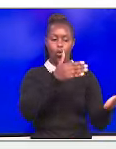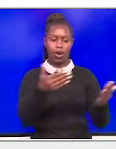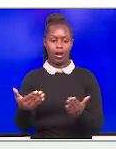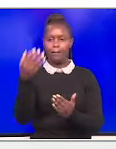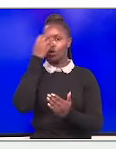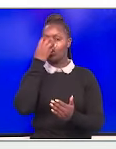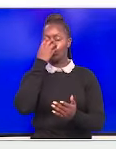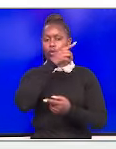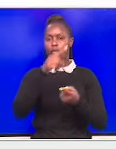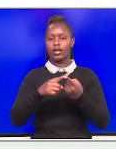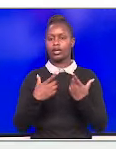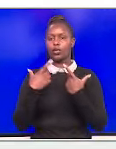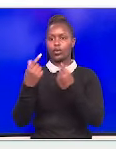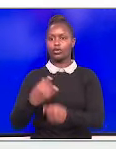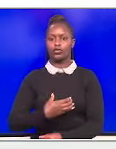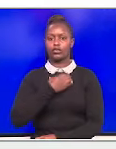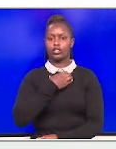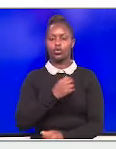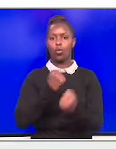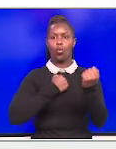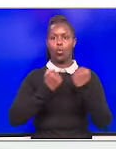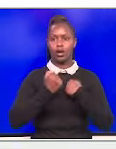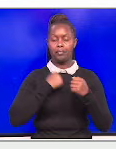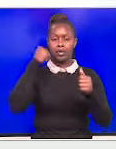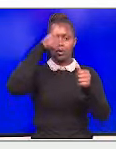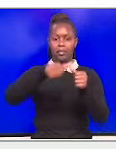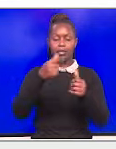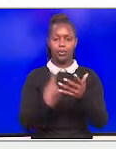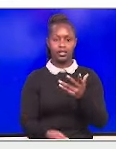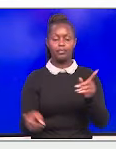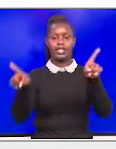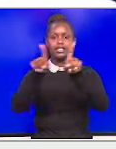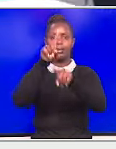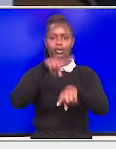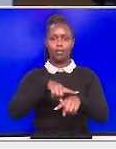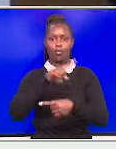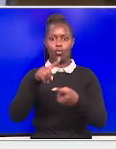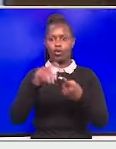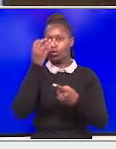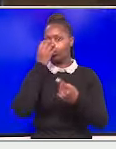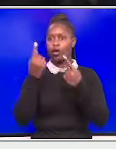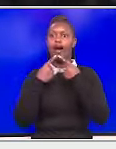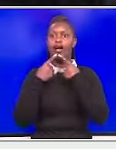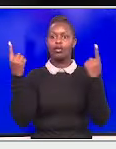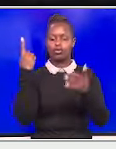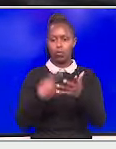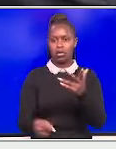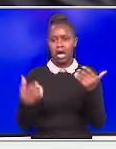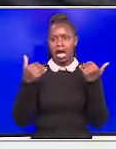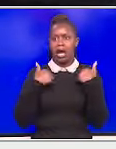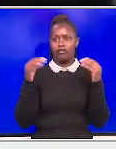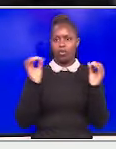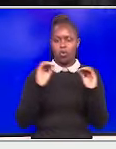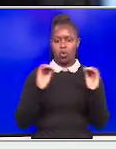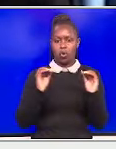kwenye ziara rasmi nchini Rwanda. Itakumbukwa kwamba wakati huo ndio Rais Ruto alitangaza kwamba hakungekuwa na